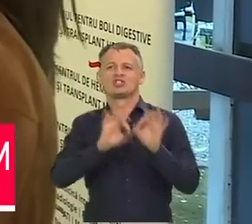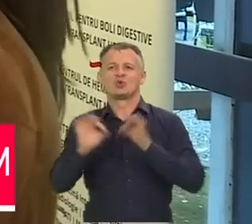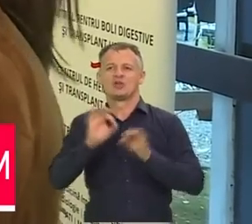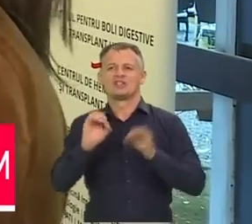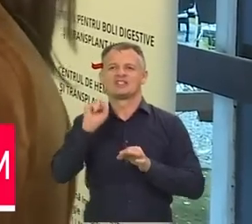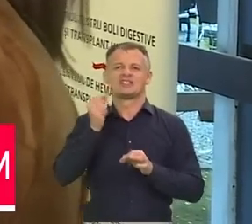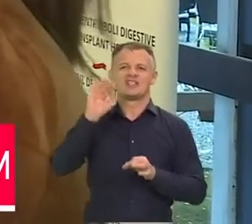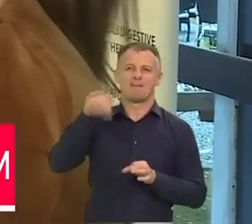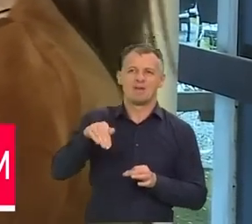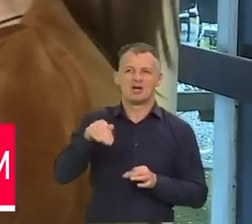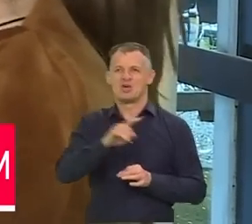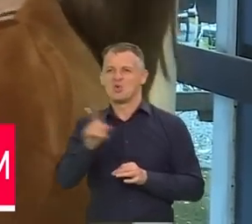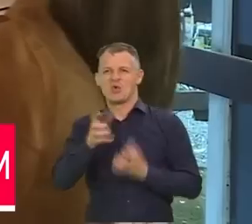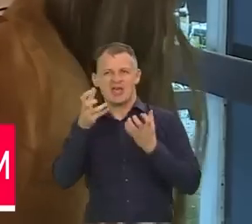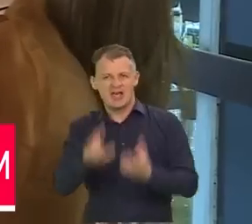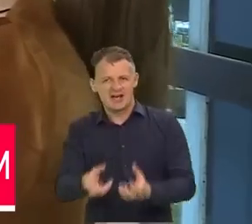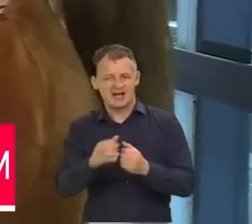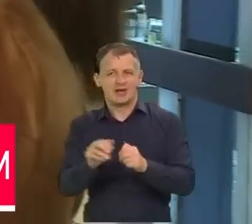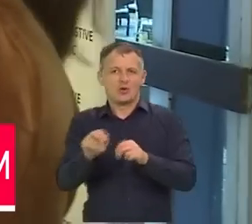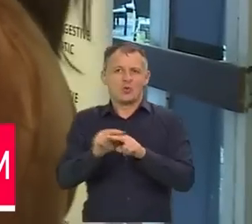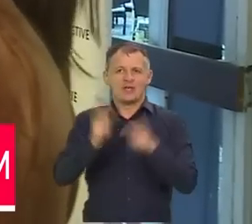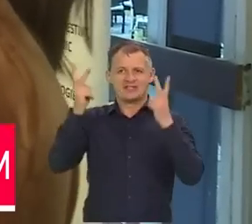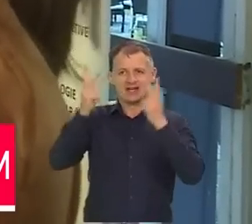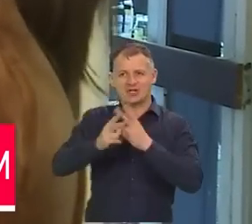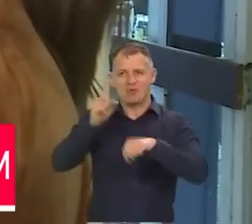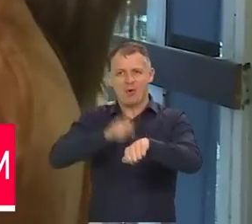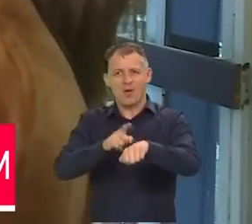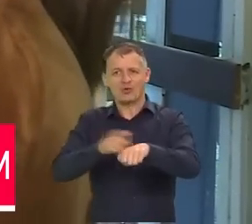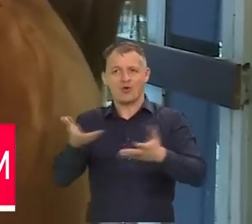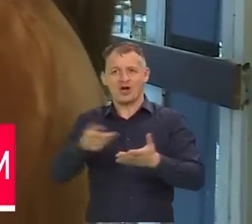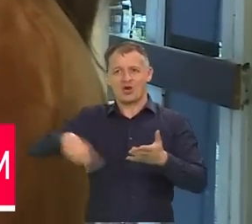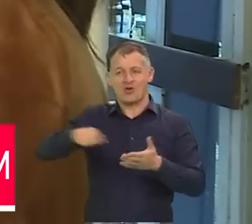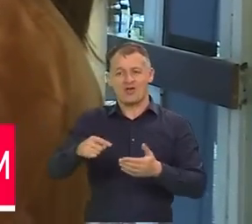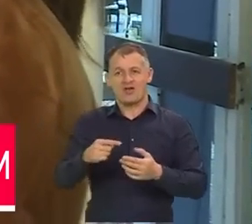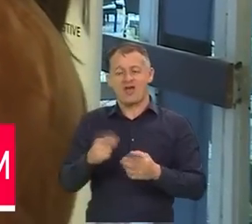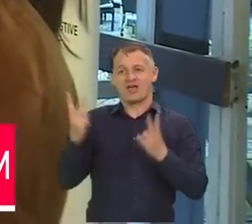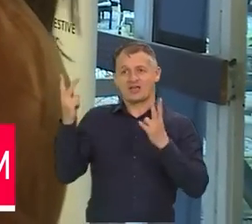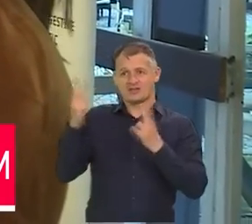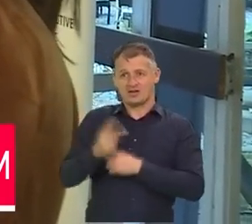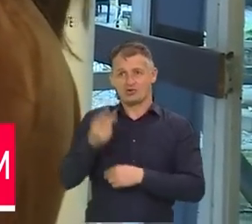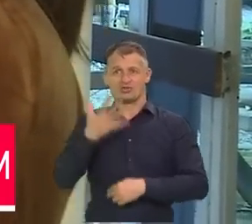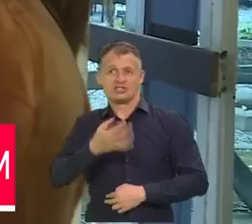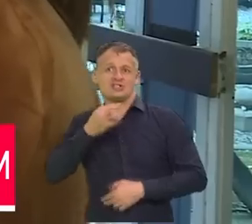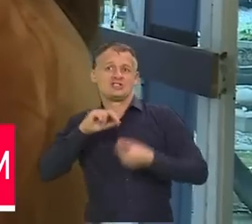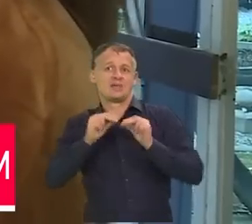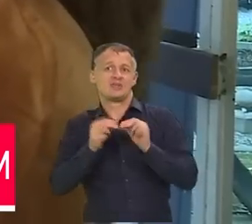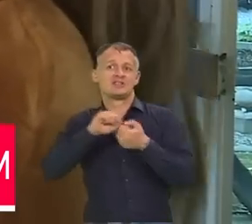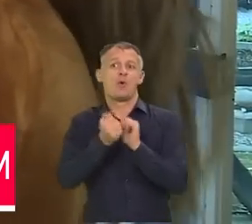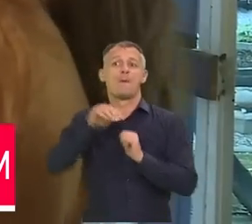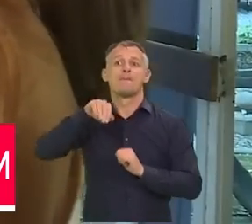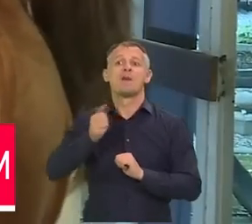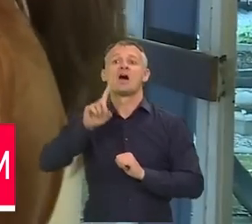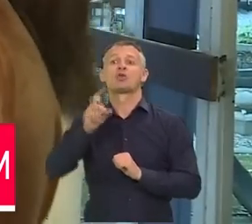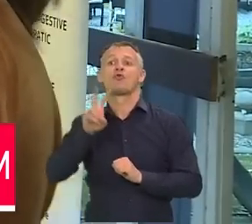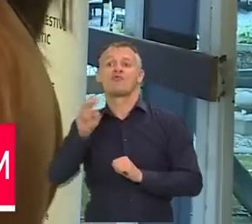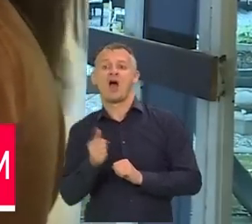grea pe cât se înțelege momentul în care noi auzim ce înseamnă donare de celule STEM sau de măduvă. Că